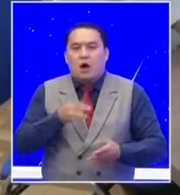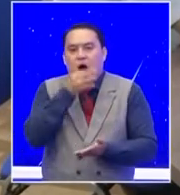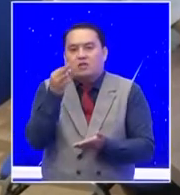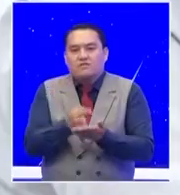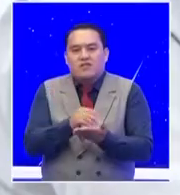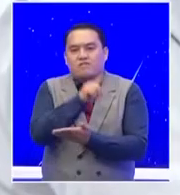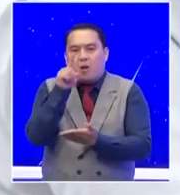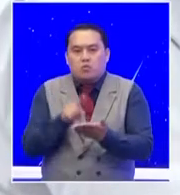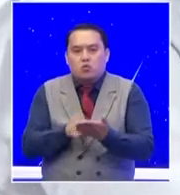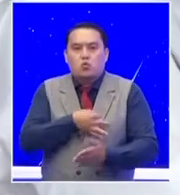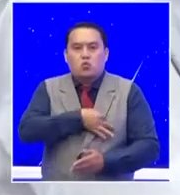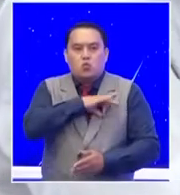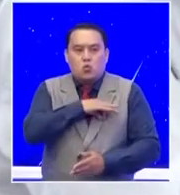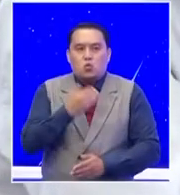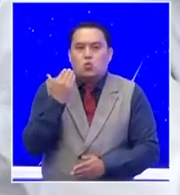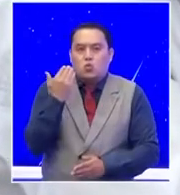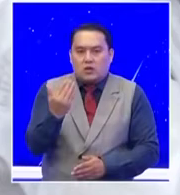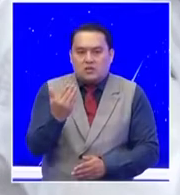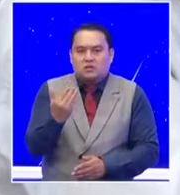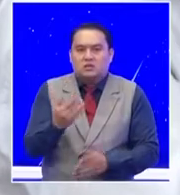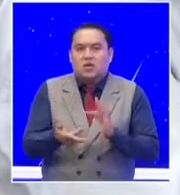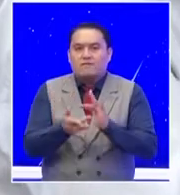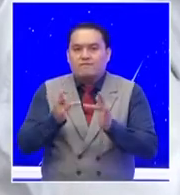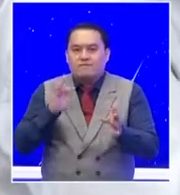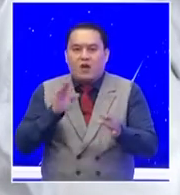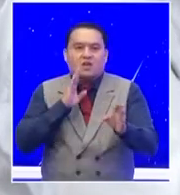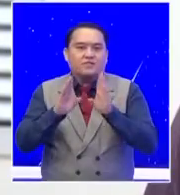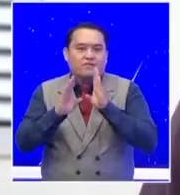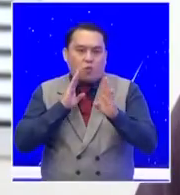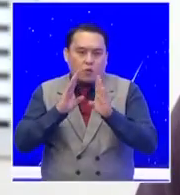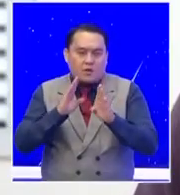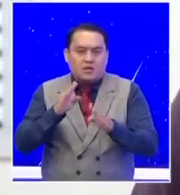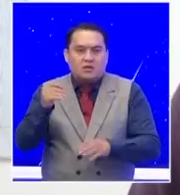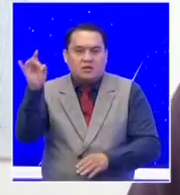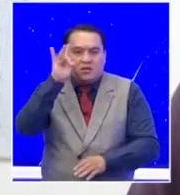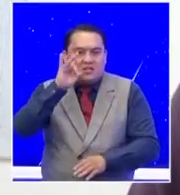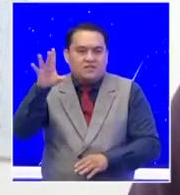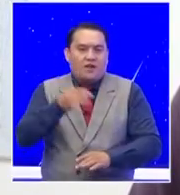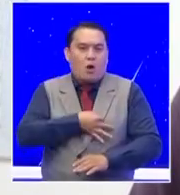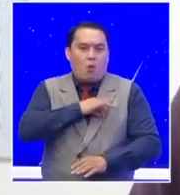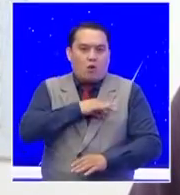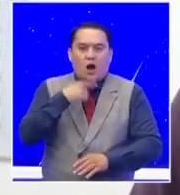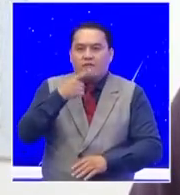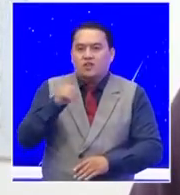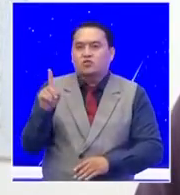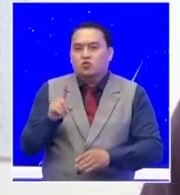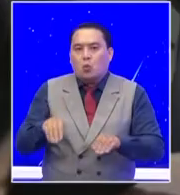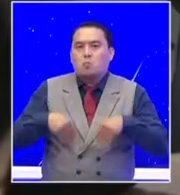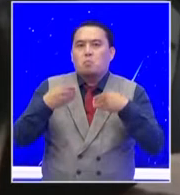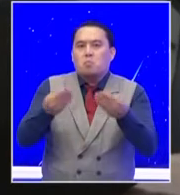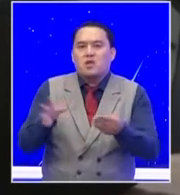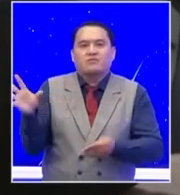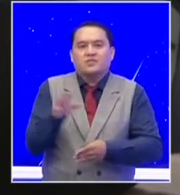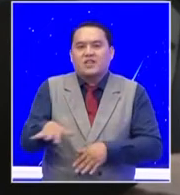на публикации юриста Бахаджана Базарбека в социальной сети Facebook. Известный юрист опубликовал пост, в котором говорится о передаче почти